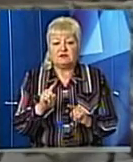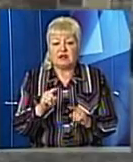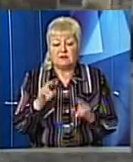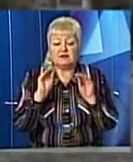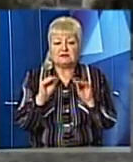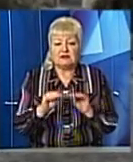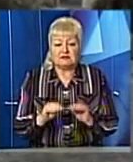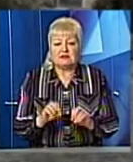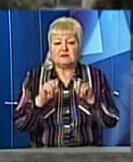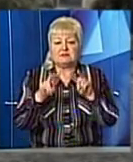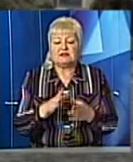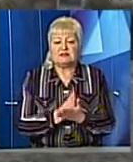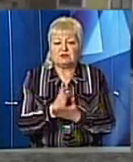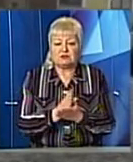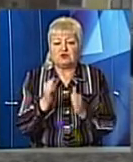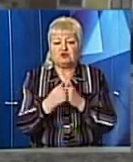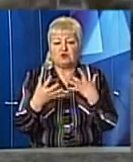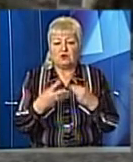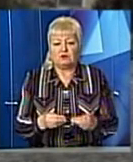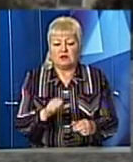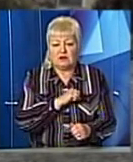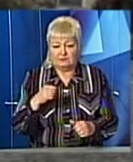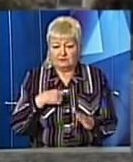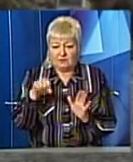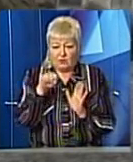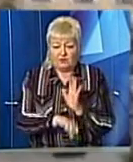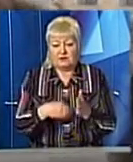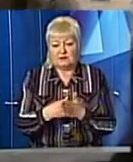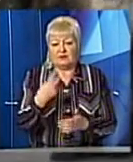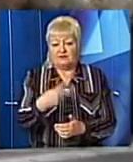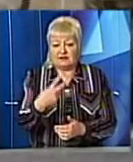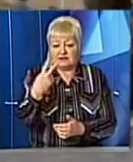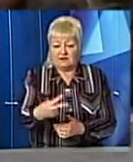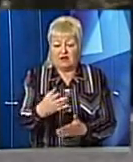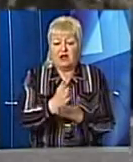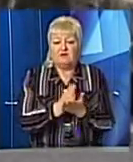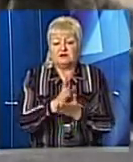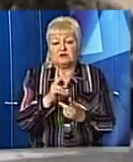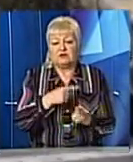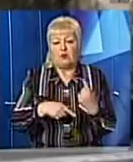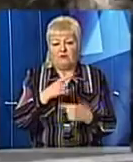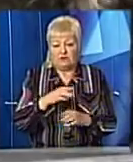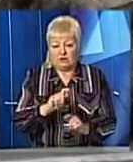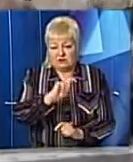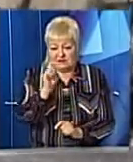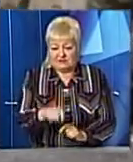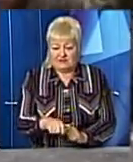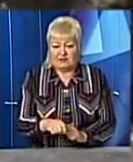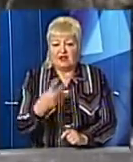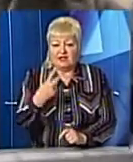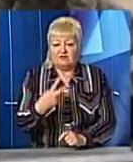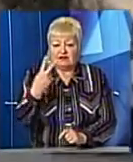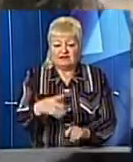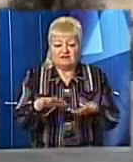даними спеціальних служб, щодня накладають на себе руки орієнтовно 22 ветерани, які повернулися з війни. Відтак,